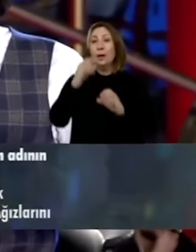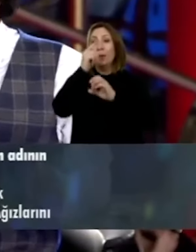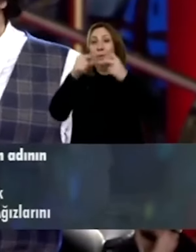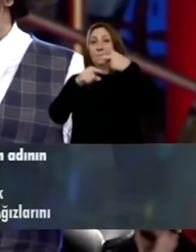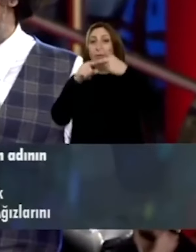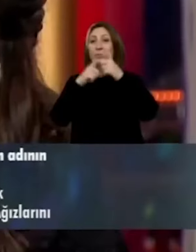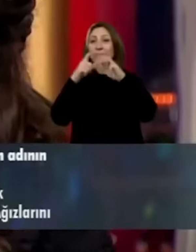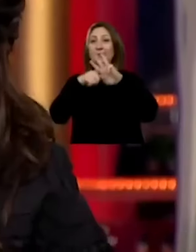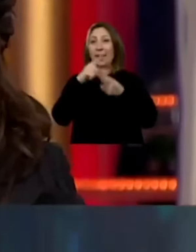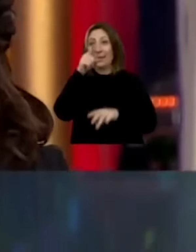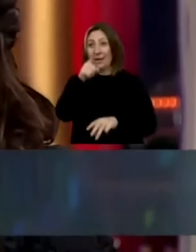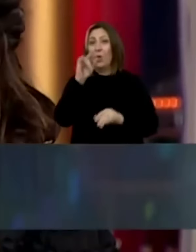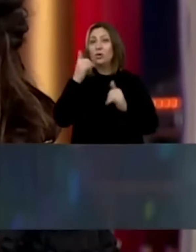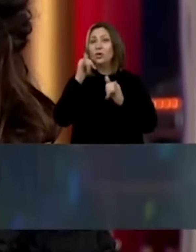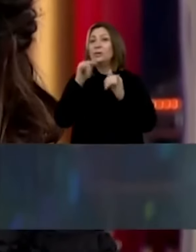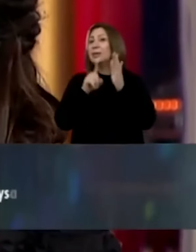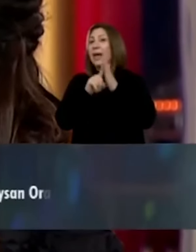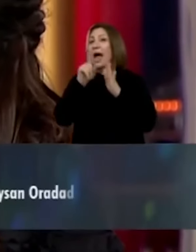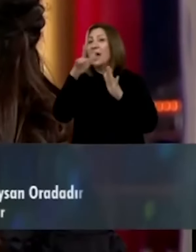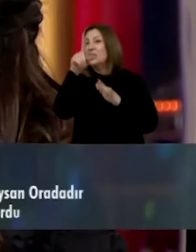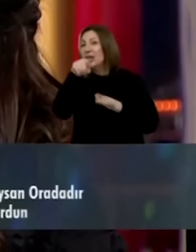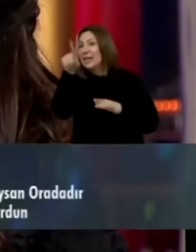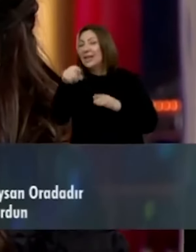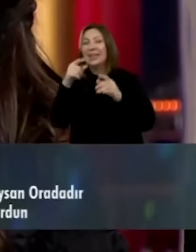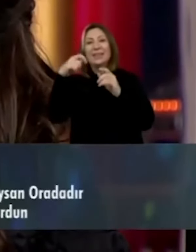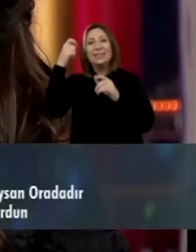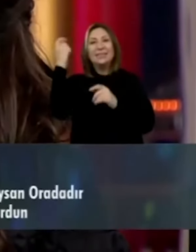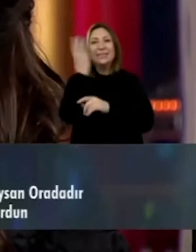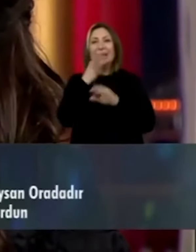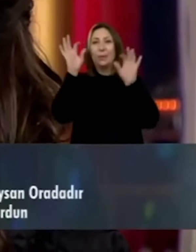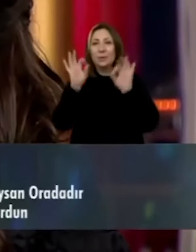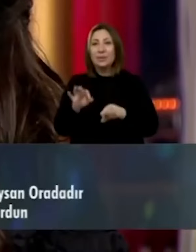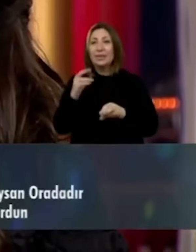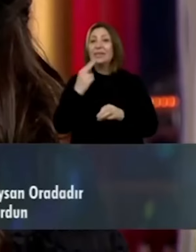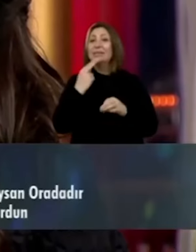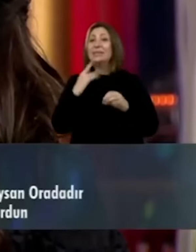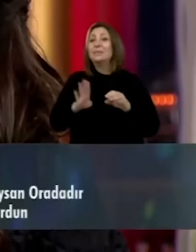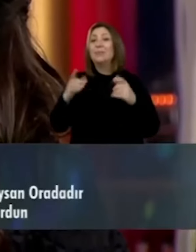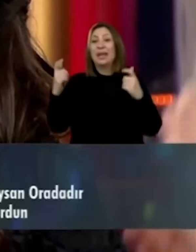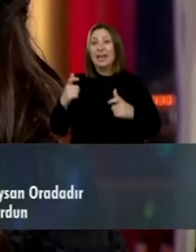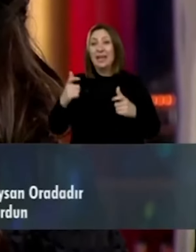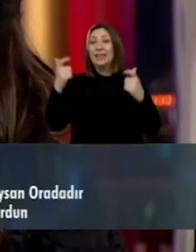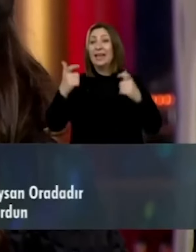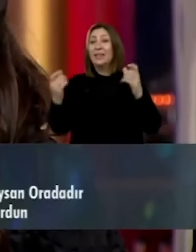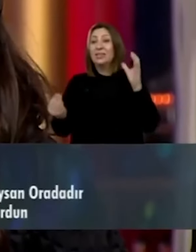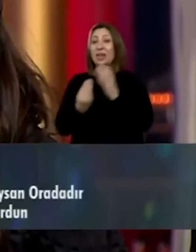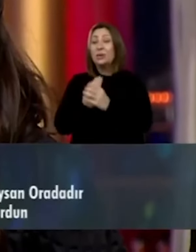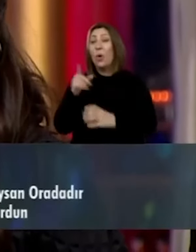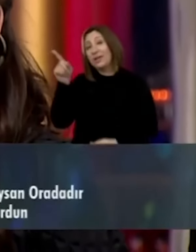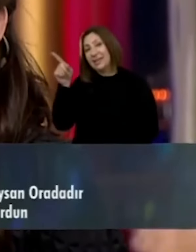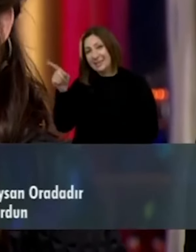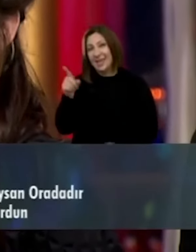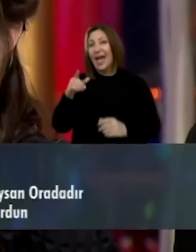Gürel oyunculuk kariyerine aşağıdaki dizilerden hangisiyle başlamıştır? Kızım Nerede? Nerede